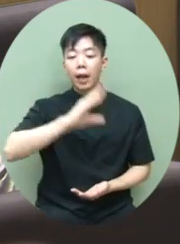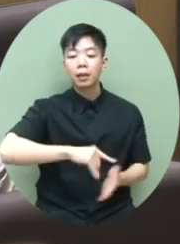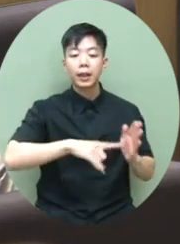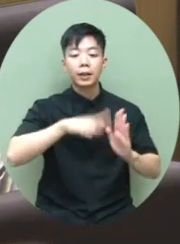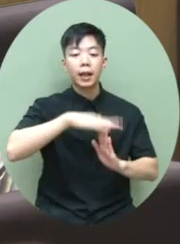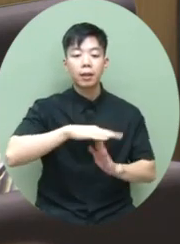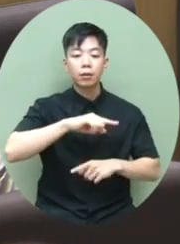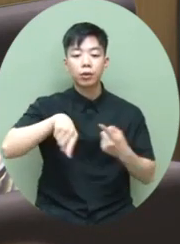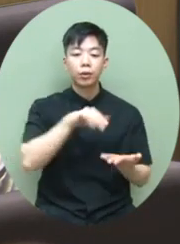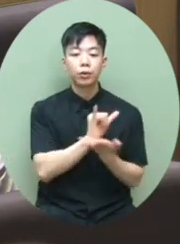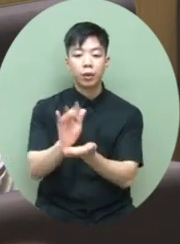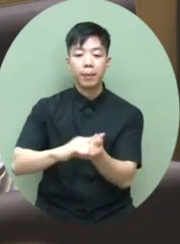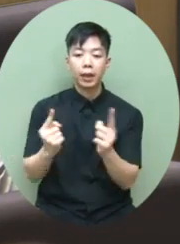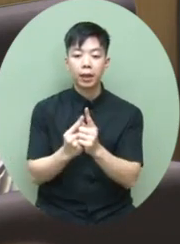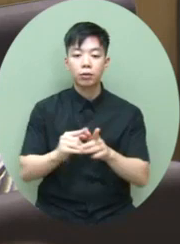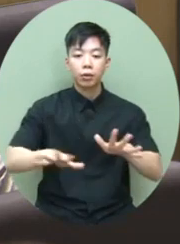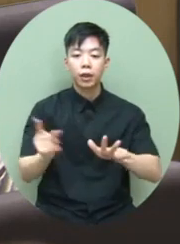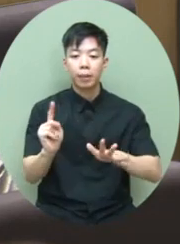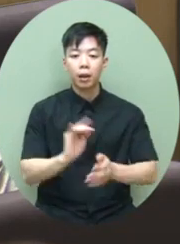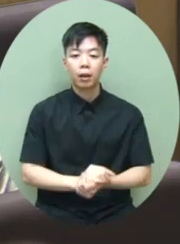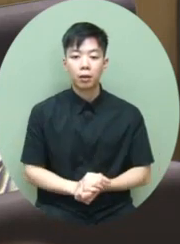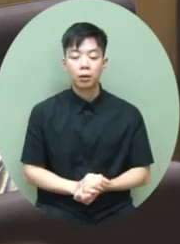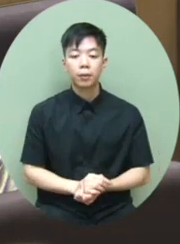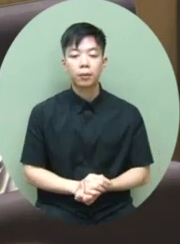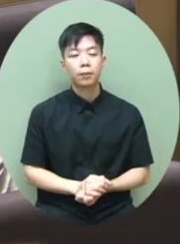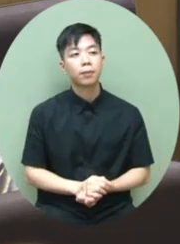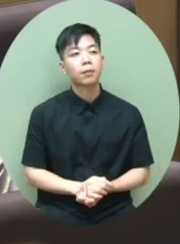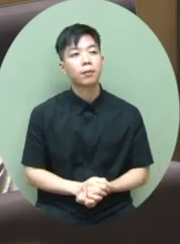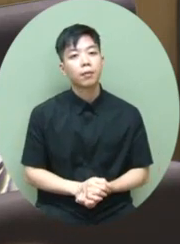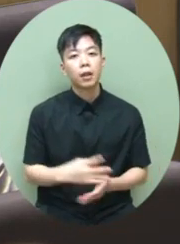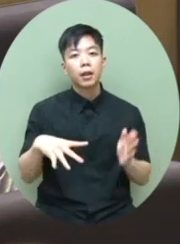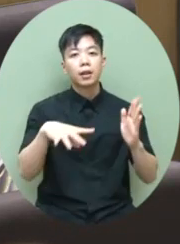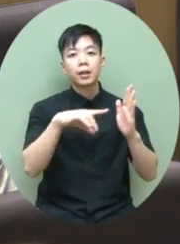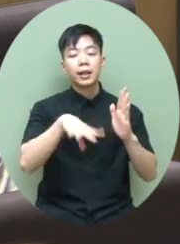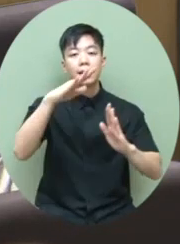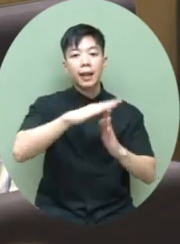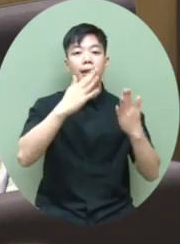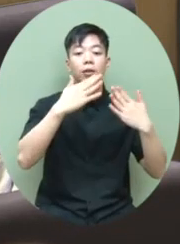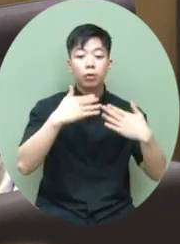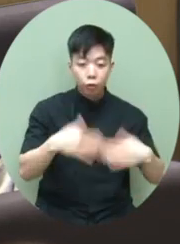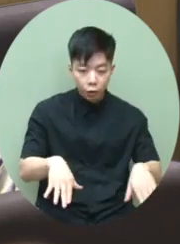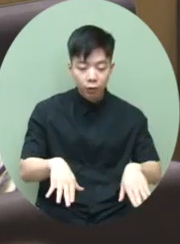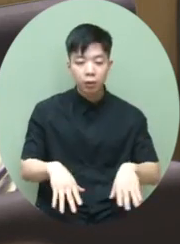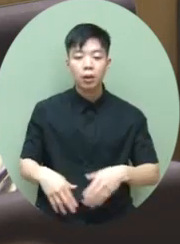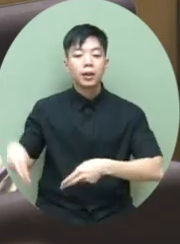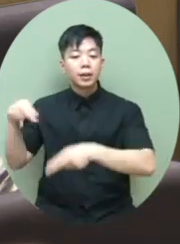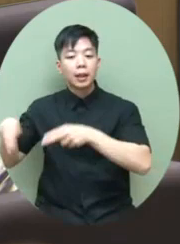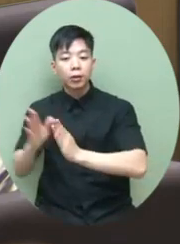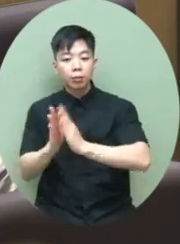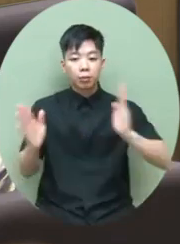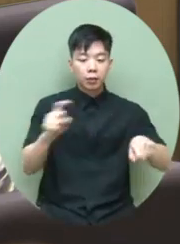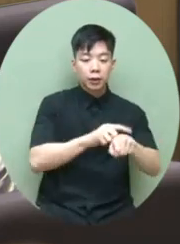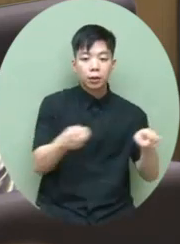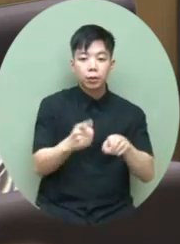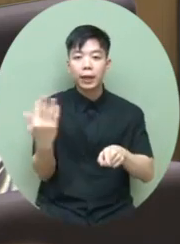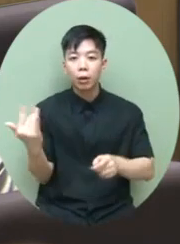嘢咧？佢前後有冇話係延誤咗幾多先開始手術，同埋？博愛醫院有沒有因為要騰空這個手術室給他而有其他人受影